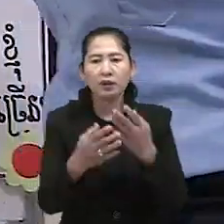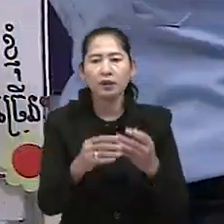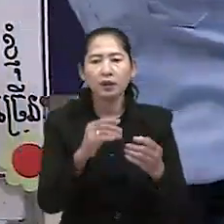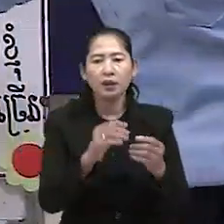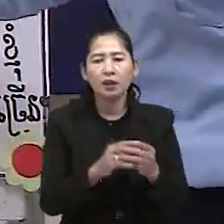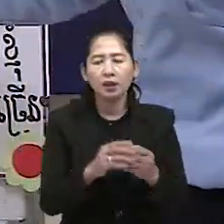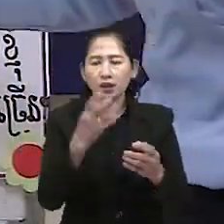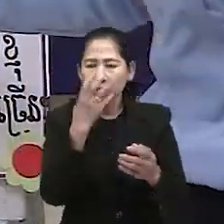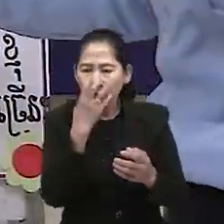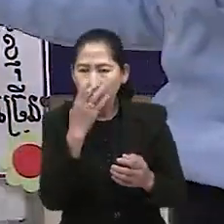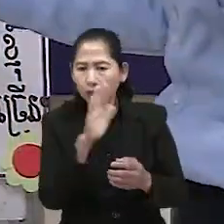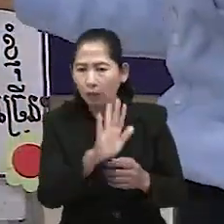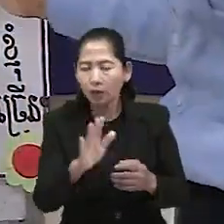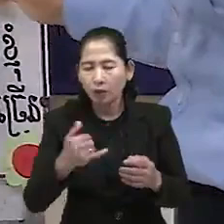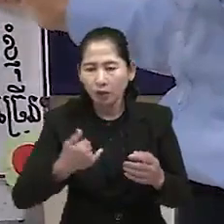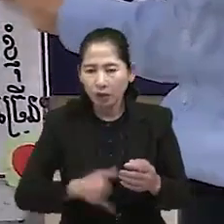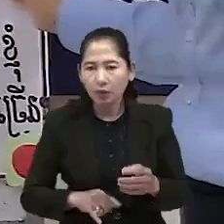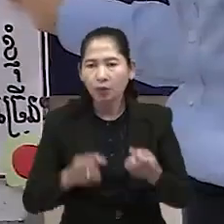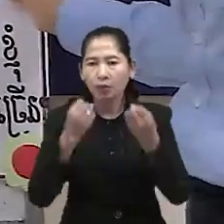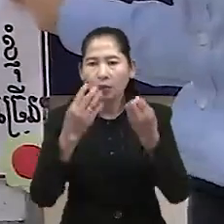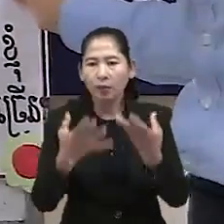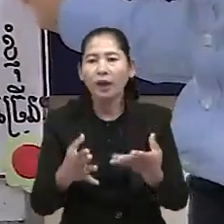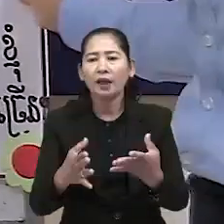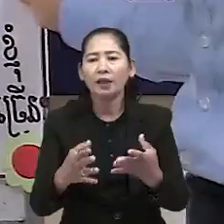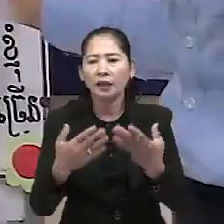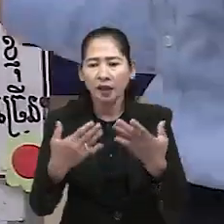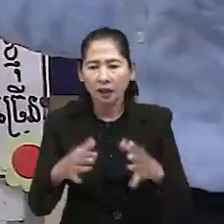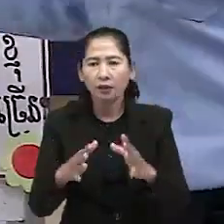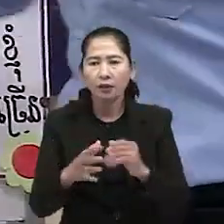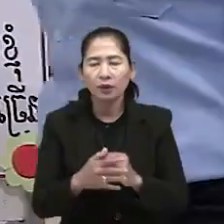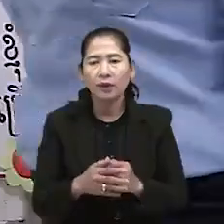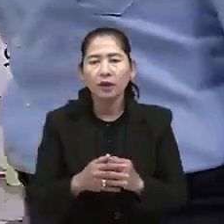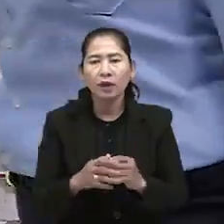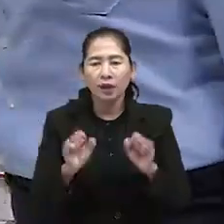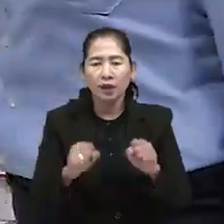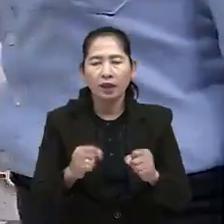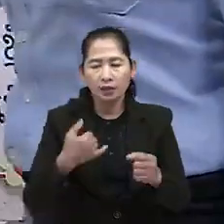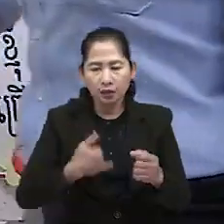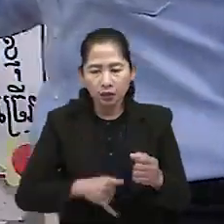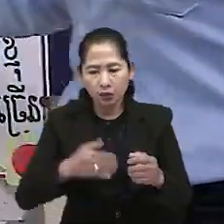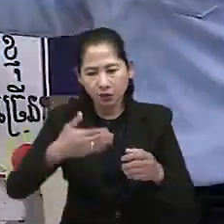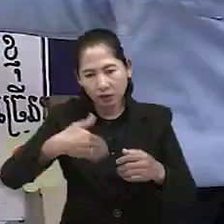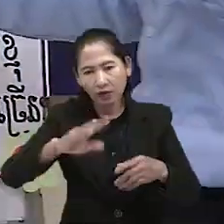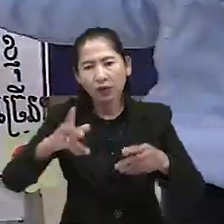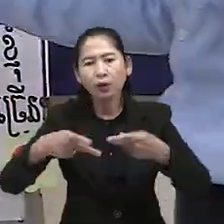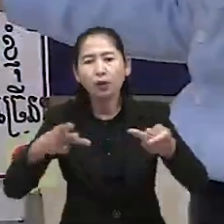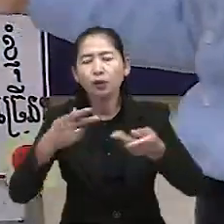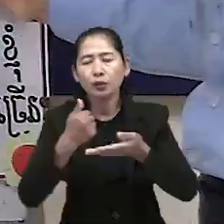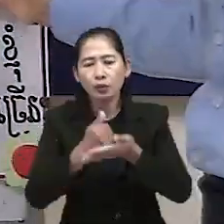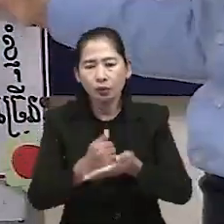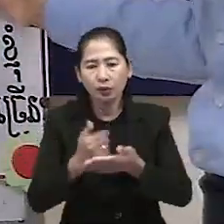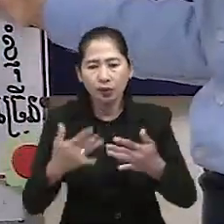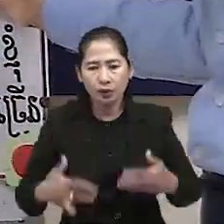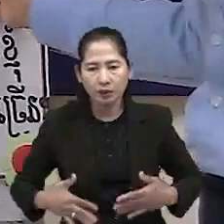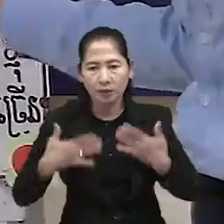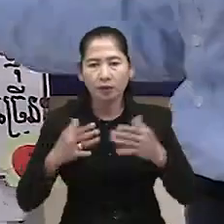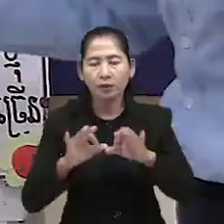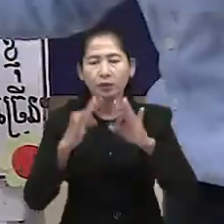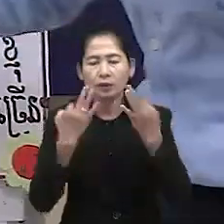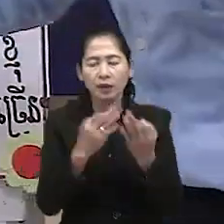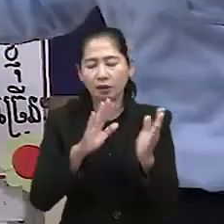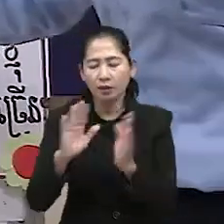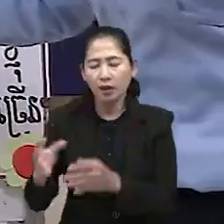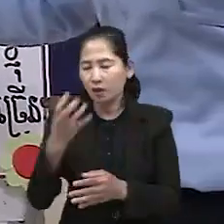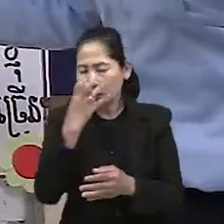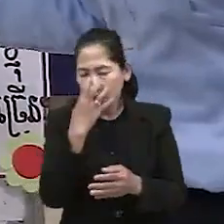នេះអាចថាជ្រុករបស់កូនមានកូនប្រមាណសម្បុកហើយប្រមាណសម្បុកហើយអញ្ចឹងទៅអាចយកកូនទៅលក់ដើម្បីជួយដោះស្រាយជីវភាពគ្រួសារអីចឹងណាចំណែក